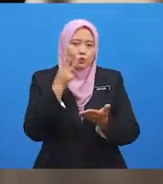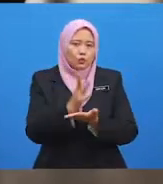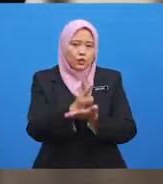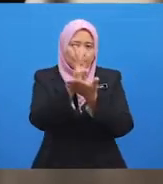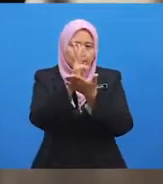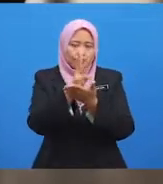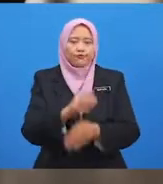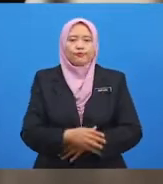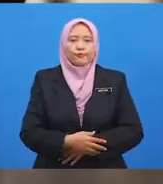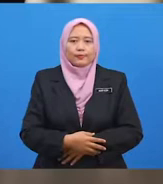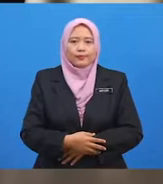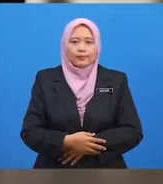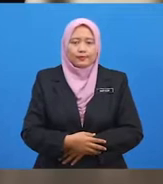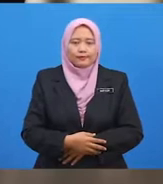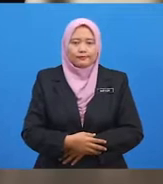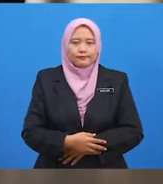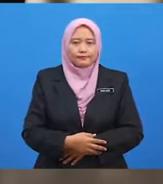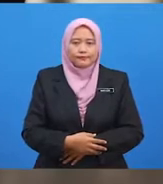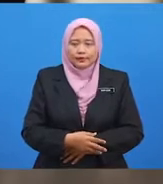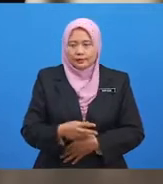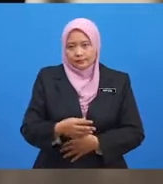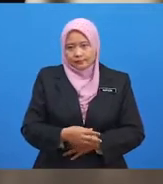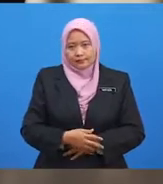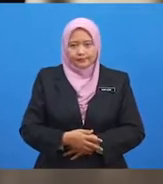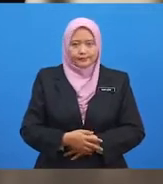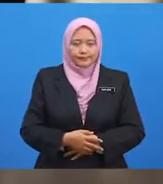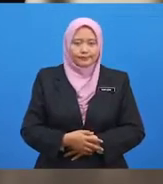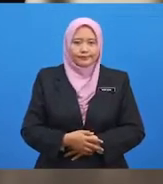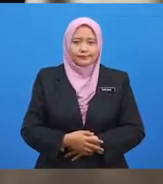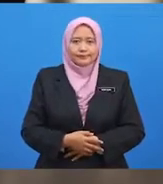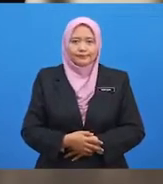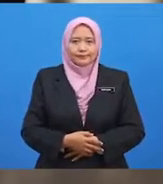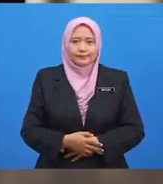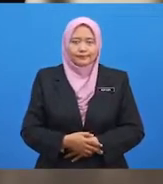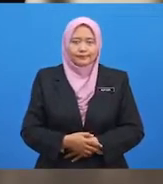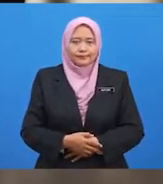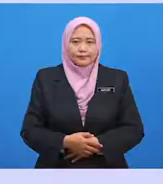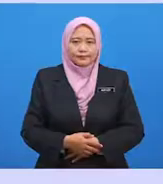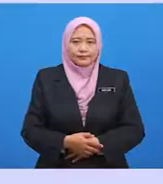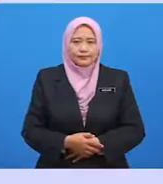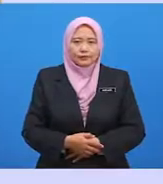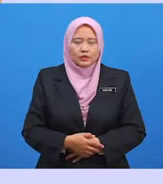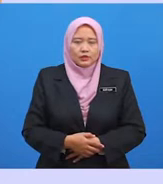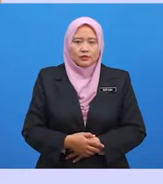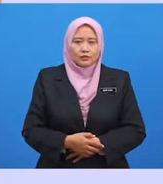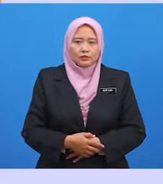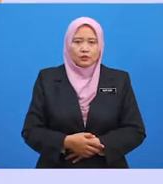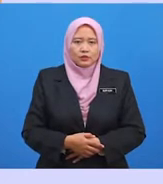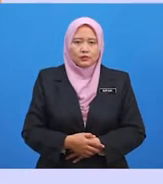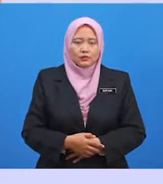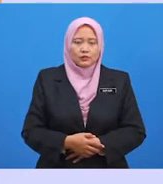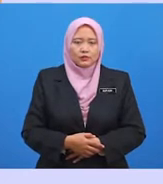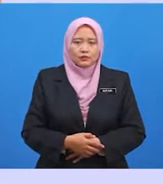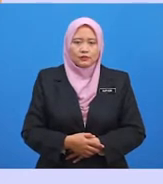yaitu sebuah hadits yang diriwayatkan daripada Abu hurairoh free download huanhu bahwa Rasulullah